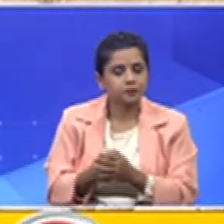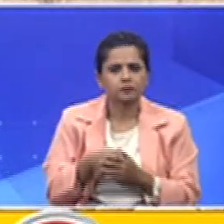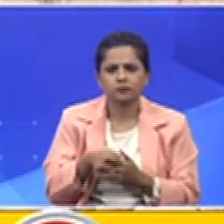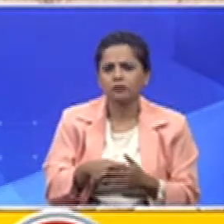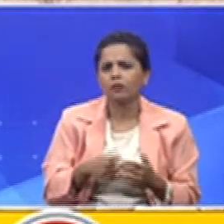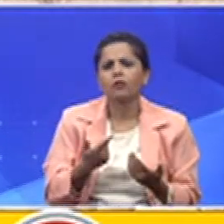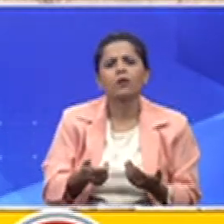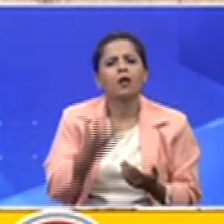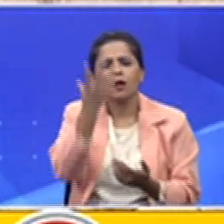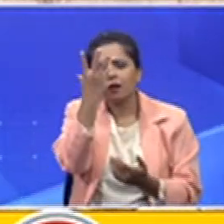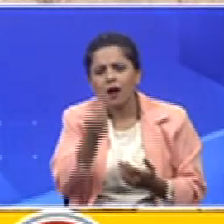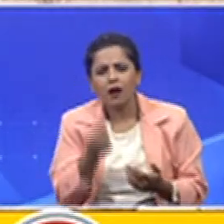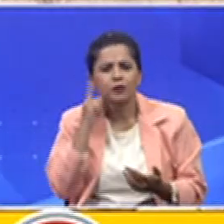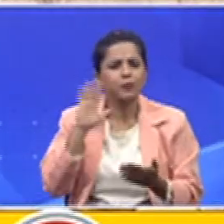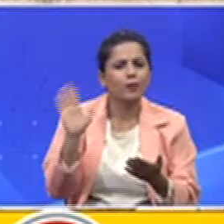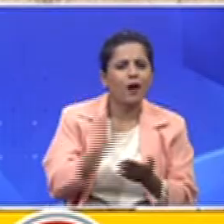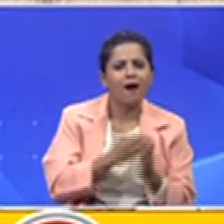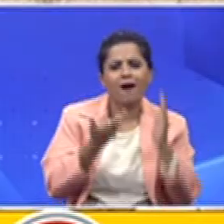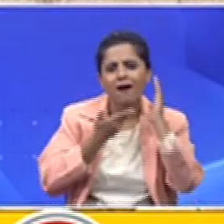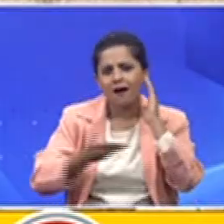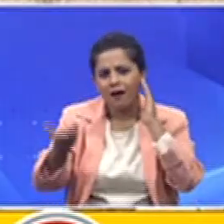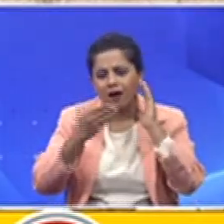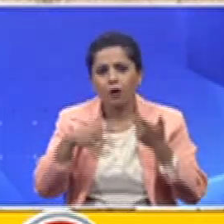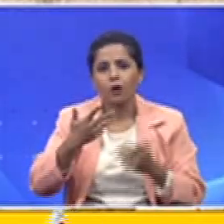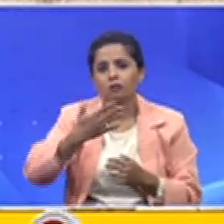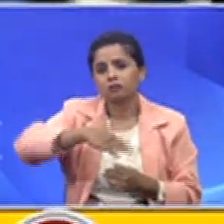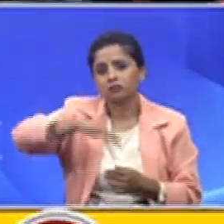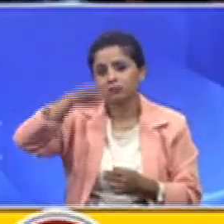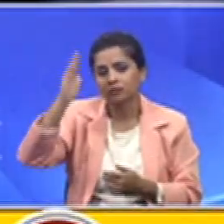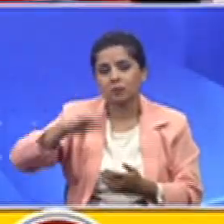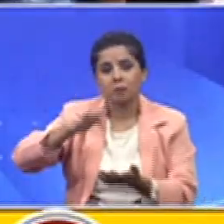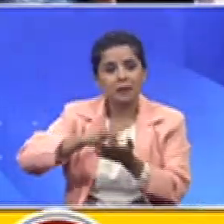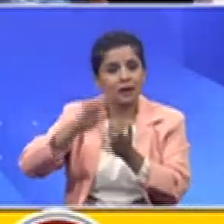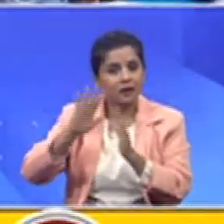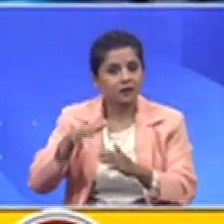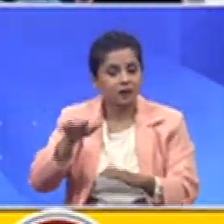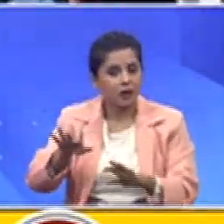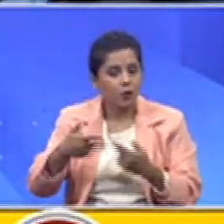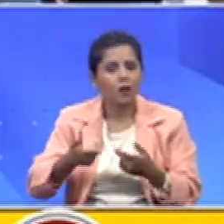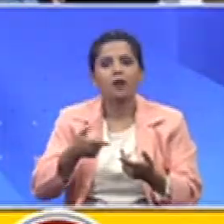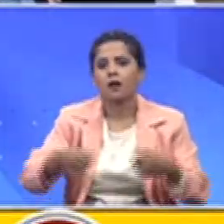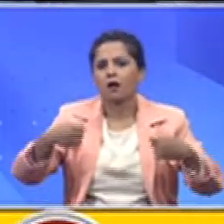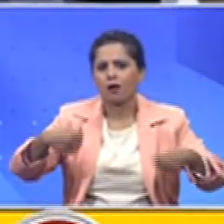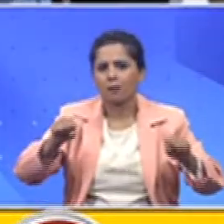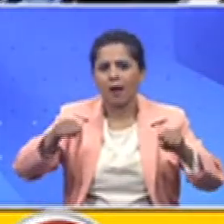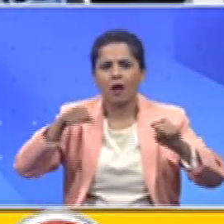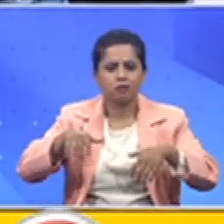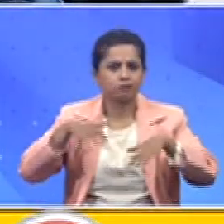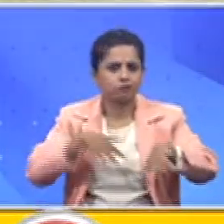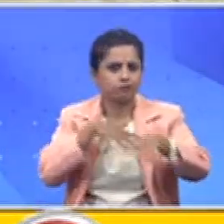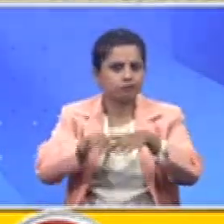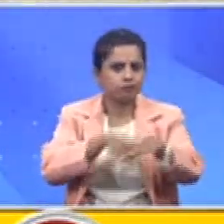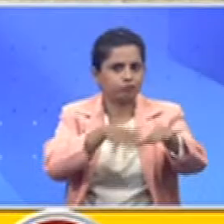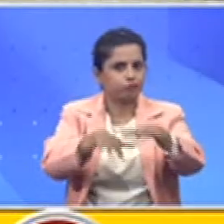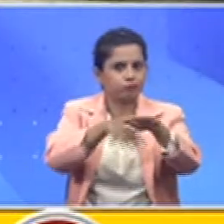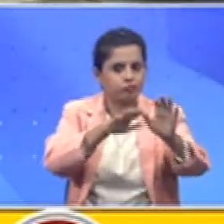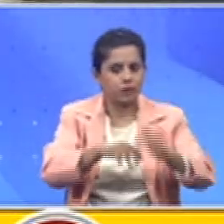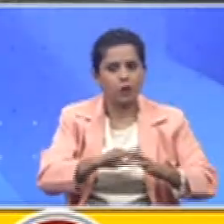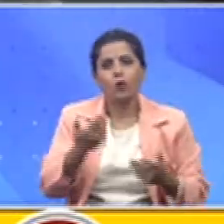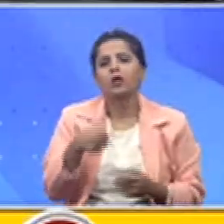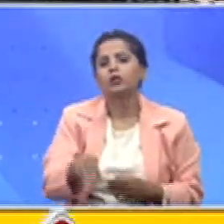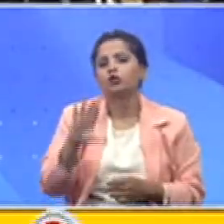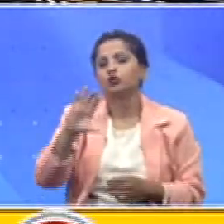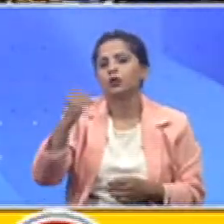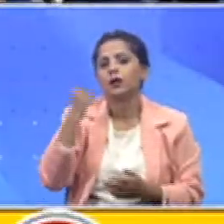म्यूजिकल नाइट्स हो, हाई एल्टीट्यूड में बाइक रैलीज हो, चंडीगढ़